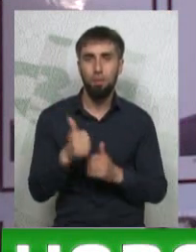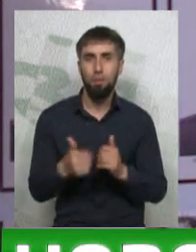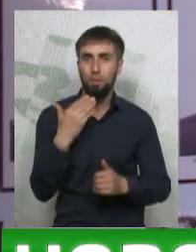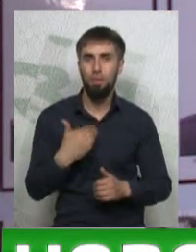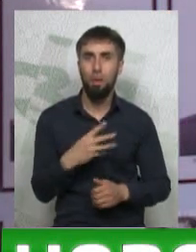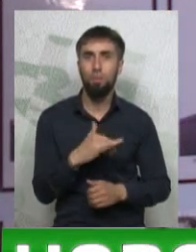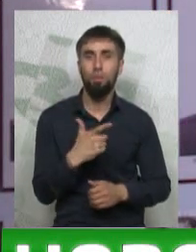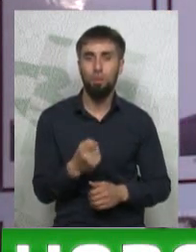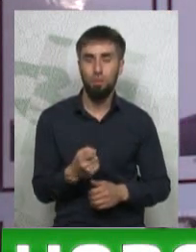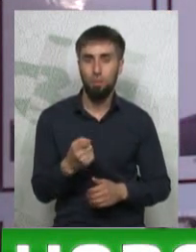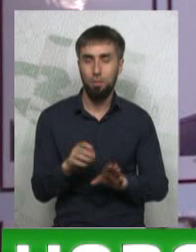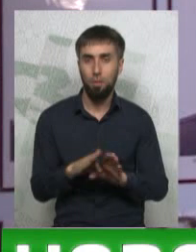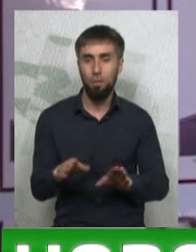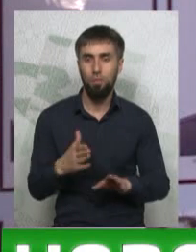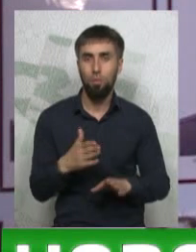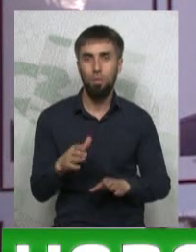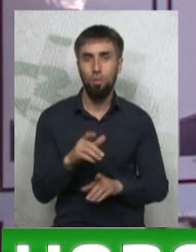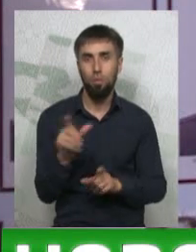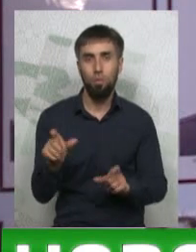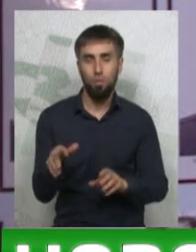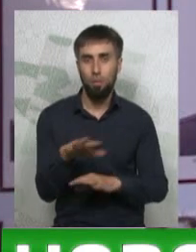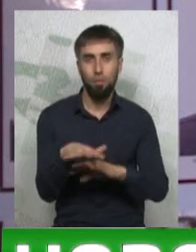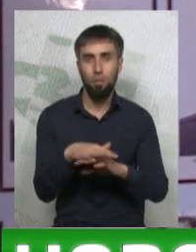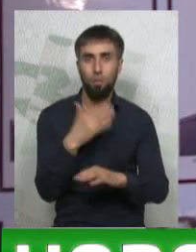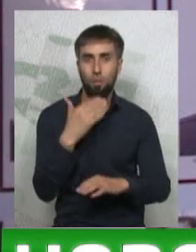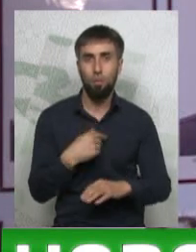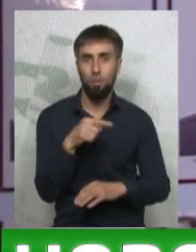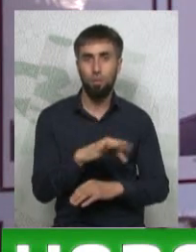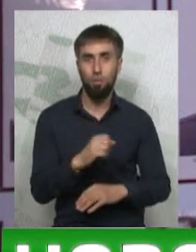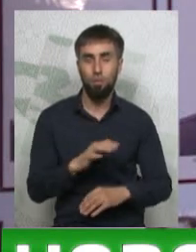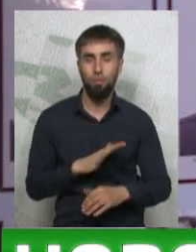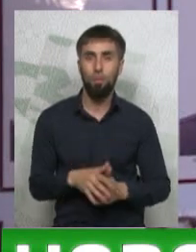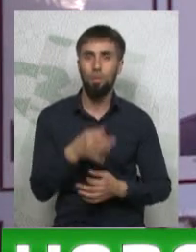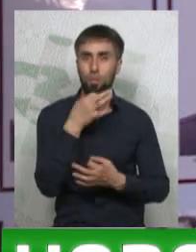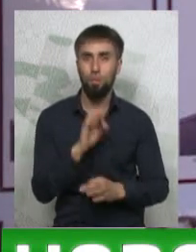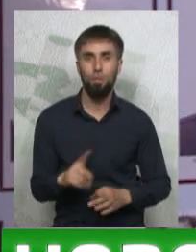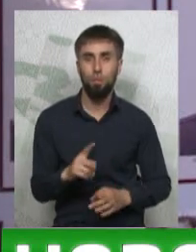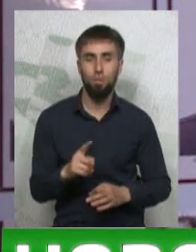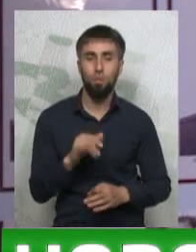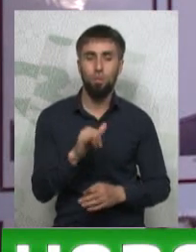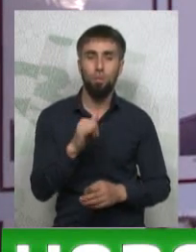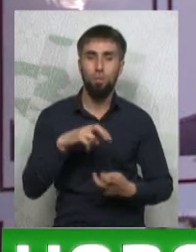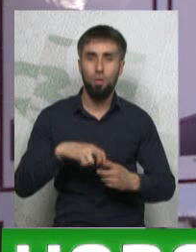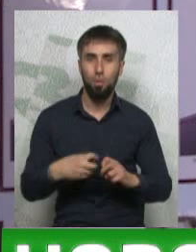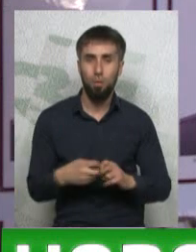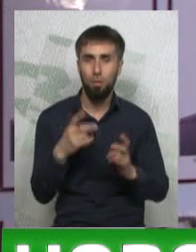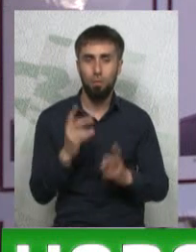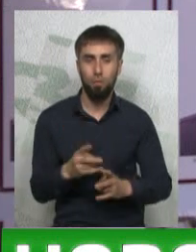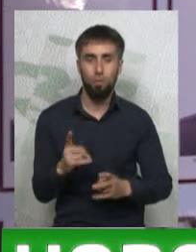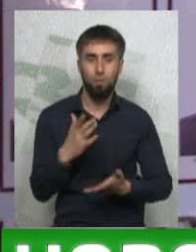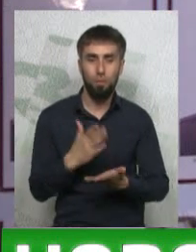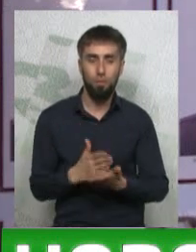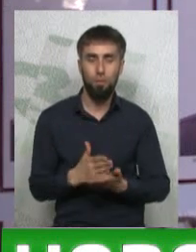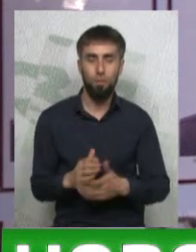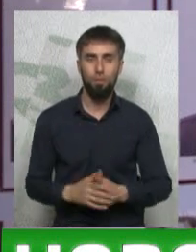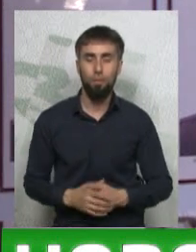вал хуцани, вал что наха дух везж, вари муса. Молла хам хухалу ха или что понял, что